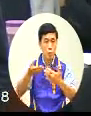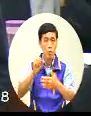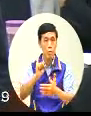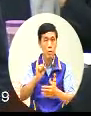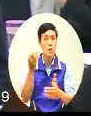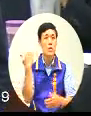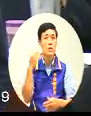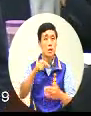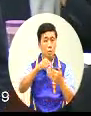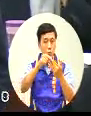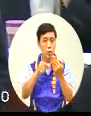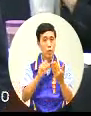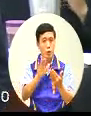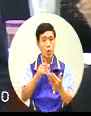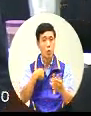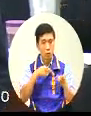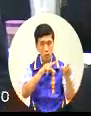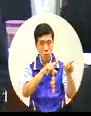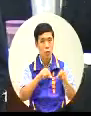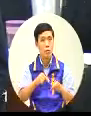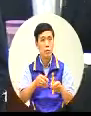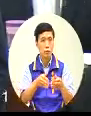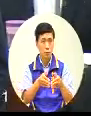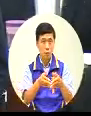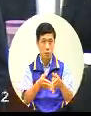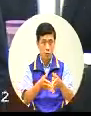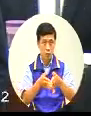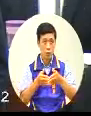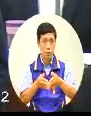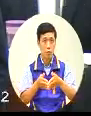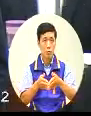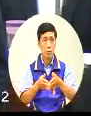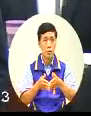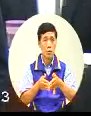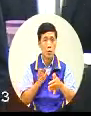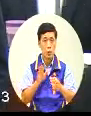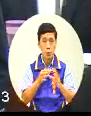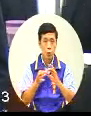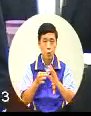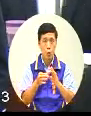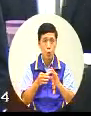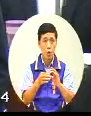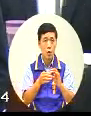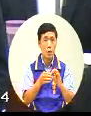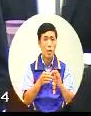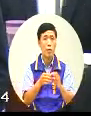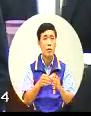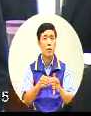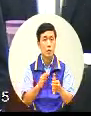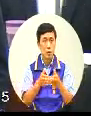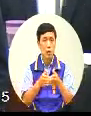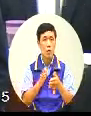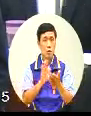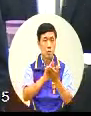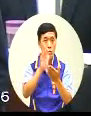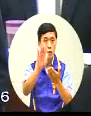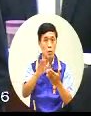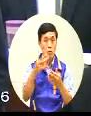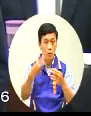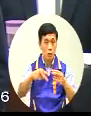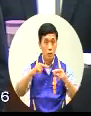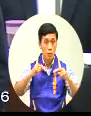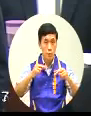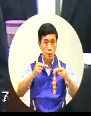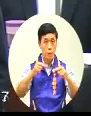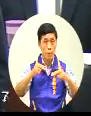在里头，我们还是要照这样子的一个条款来做啊相关的一个裁夺了哈。那未来假如说有在做修正的时